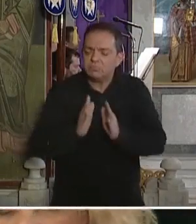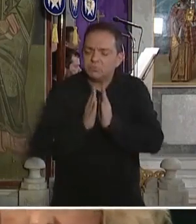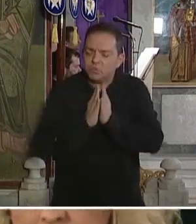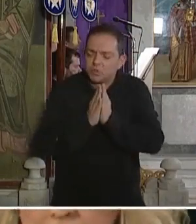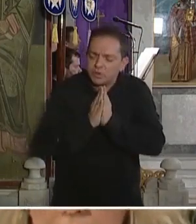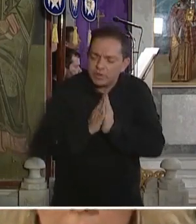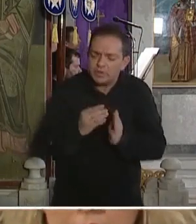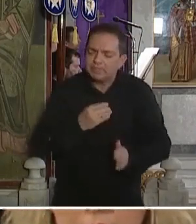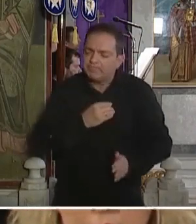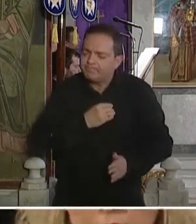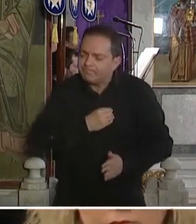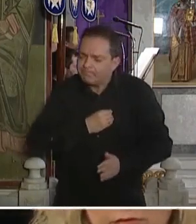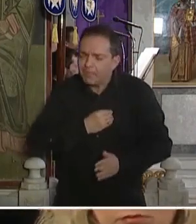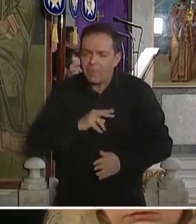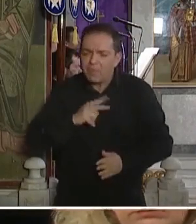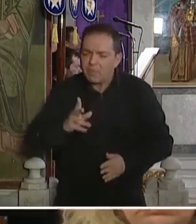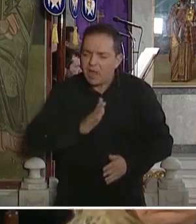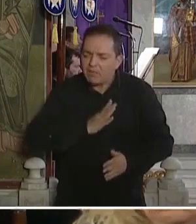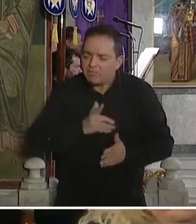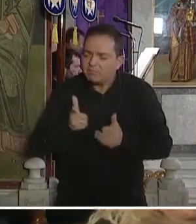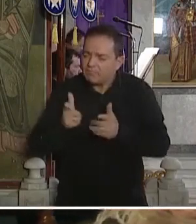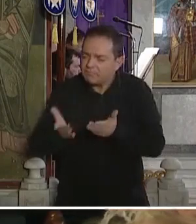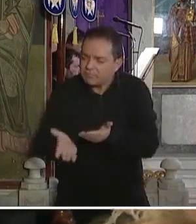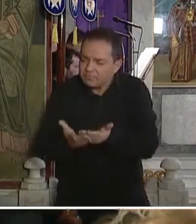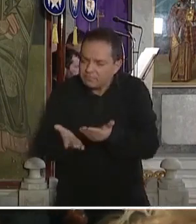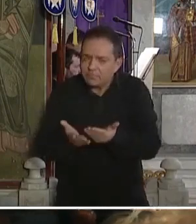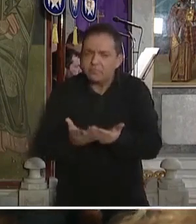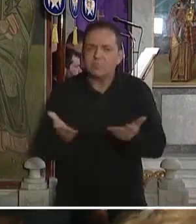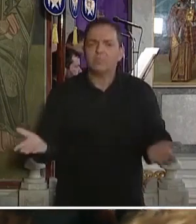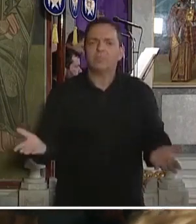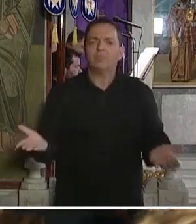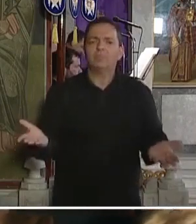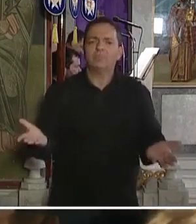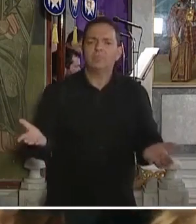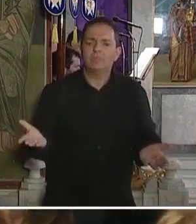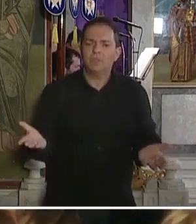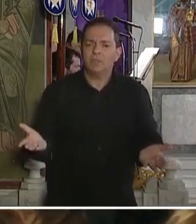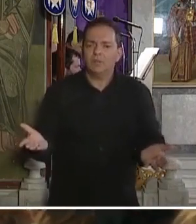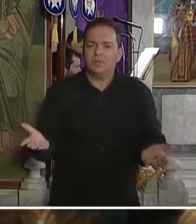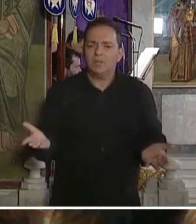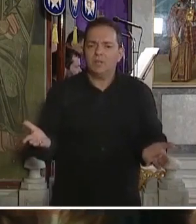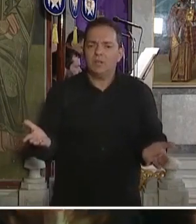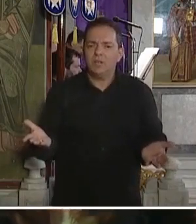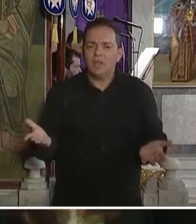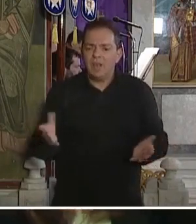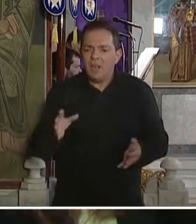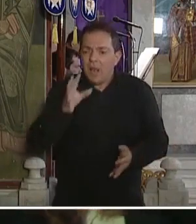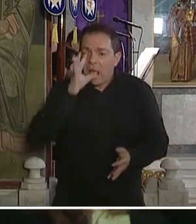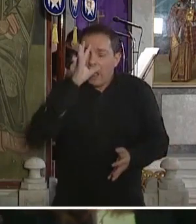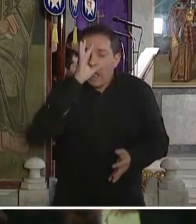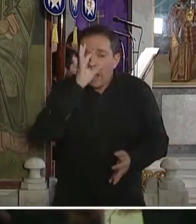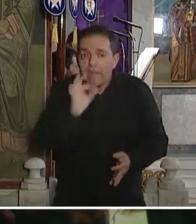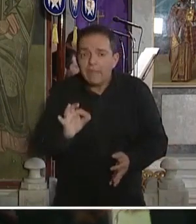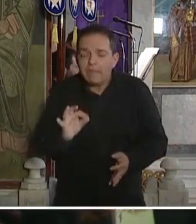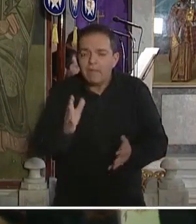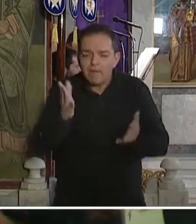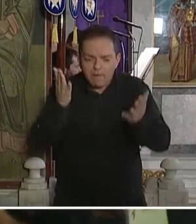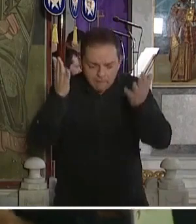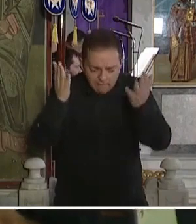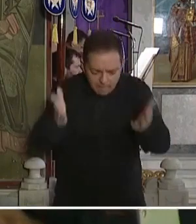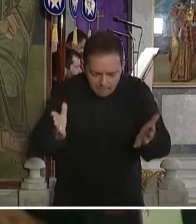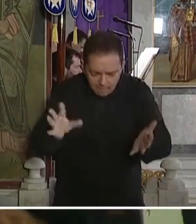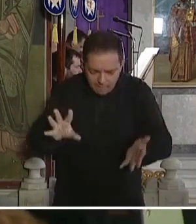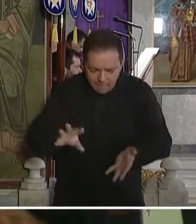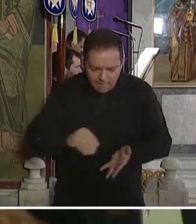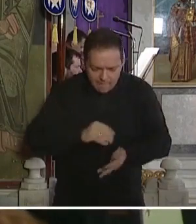από συμπόνια, να κλάψει από το αντίκρισμα της αλήθειας.